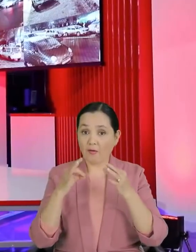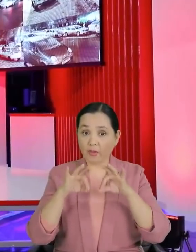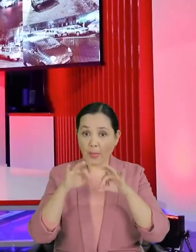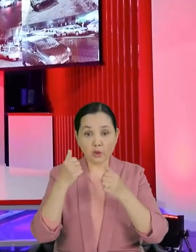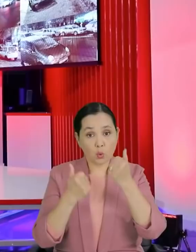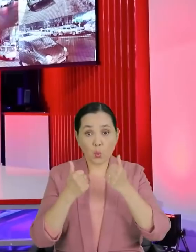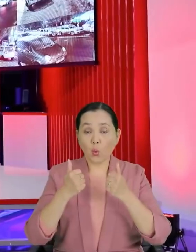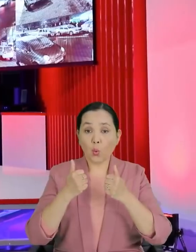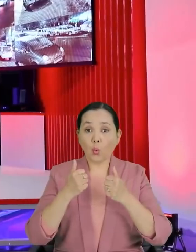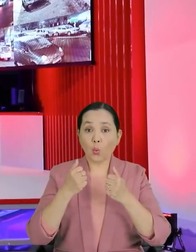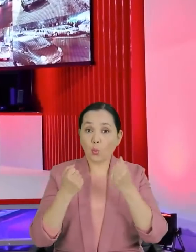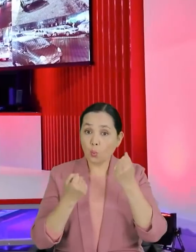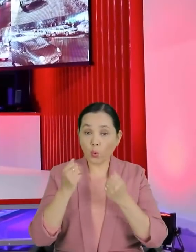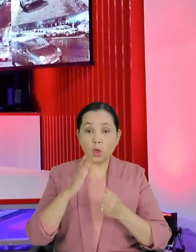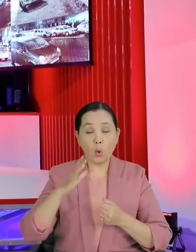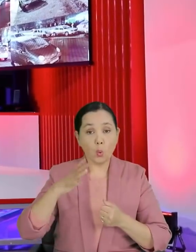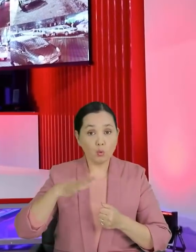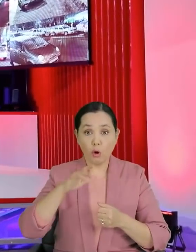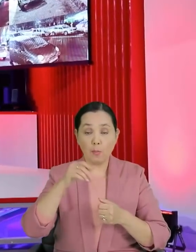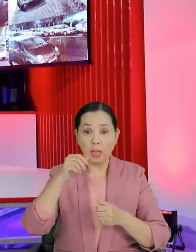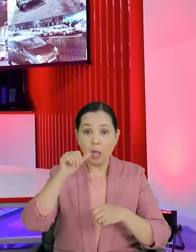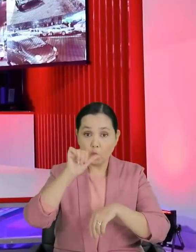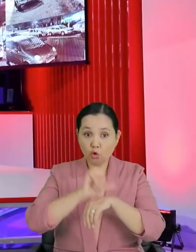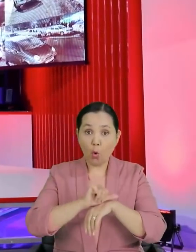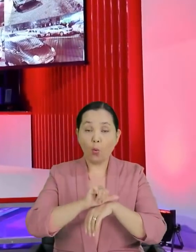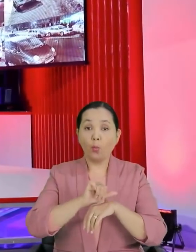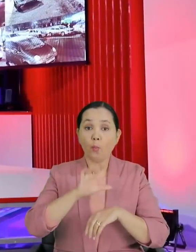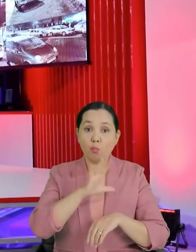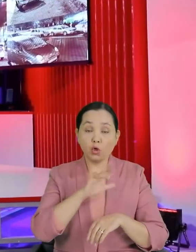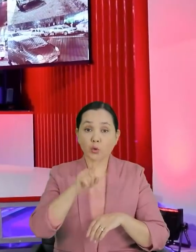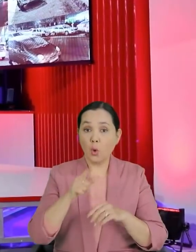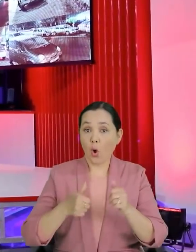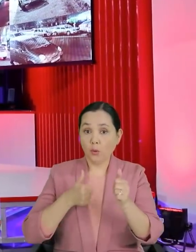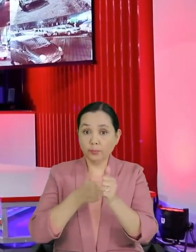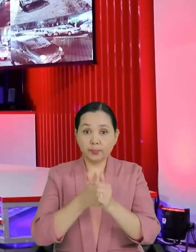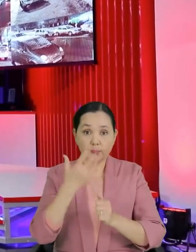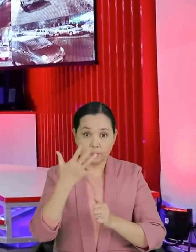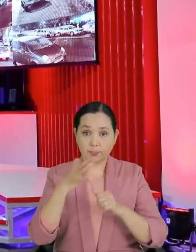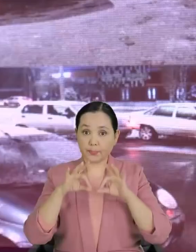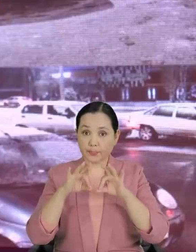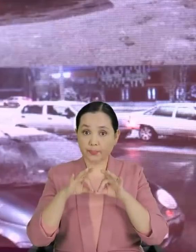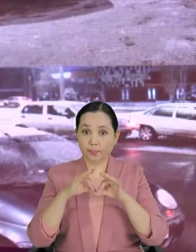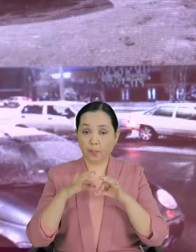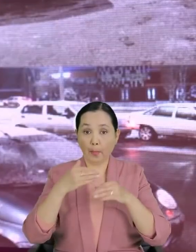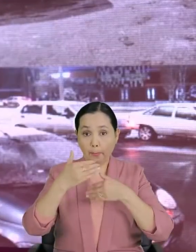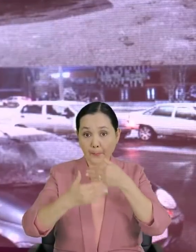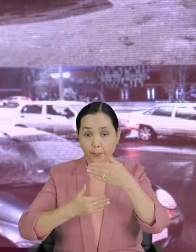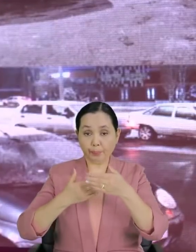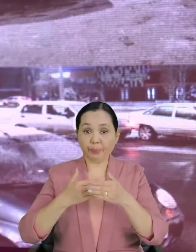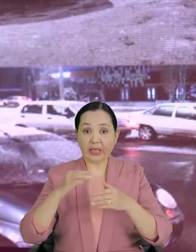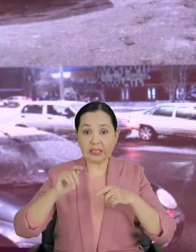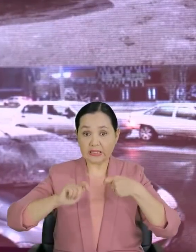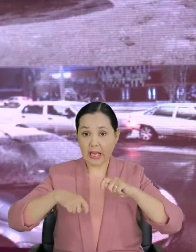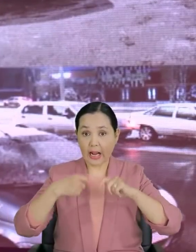ketayotib, kutilmaganda tormozni bosgan, tezlikni pasaytirgan vaqtda uning ortidan 5 ta avtomashina kelib ketma-ket bir-biriga